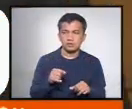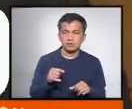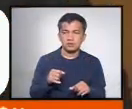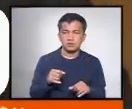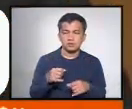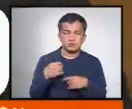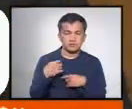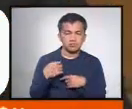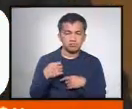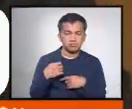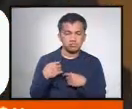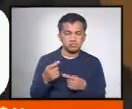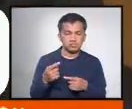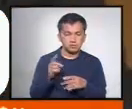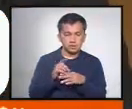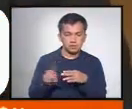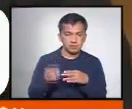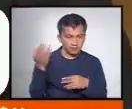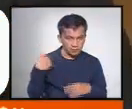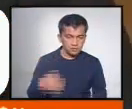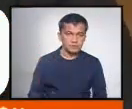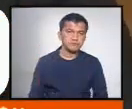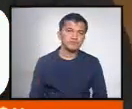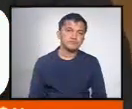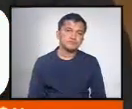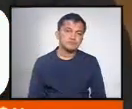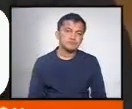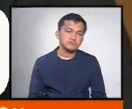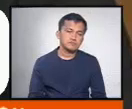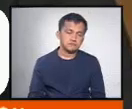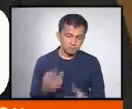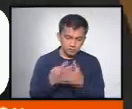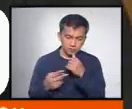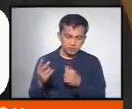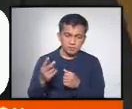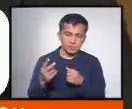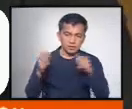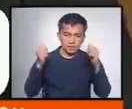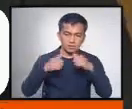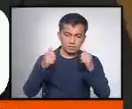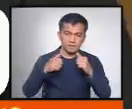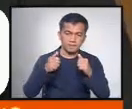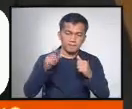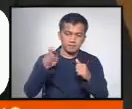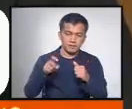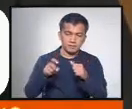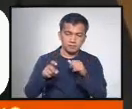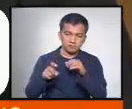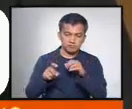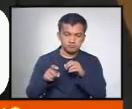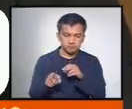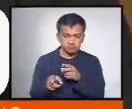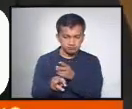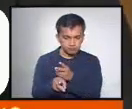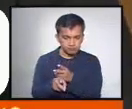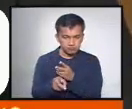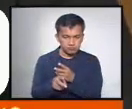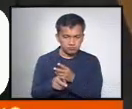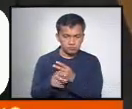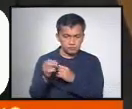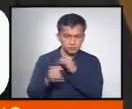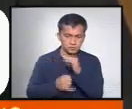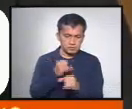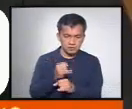been done before. That both of them agree that they should observe international law